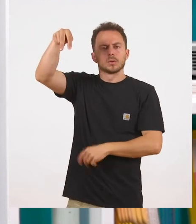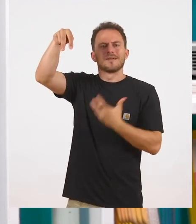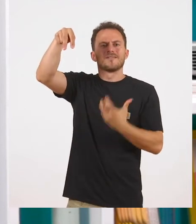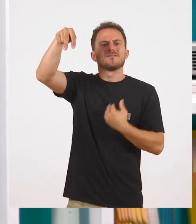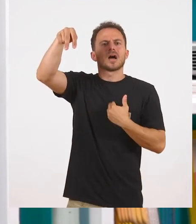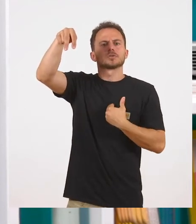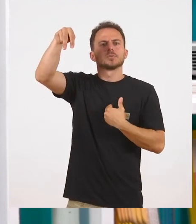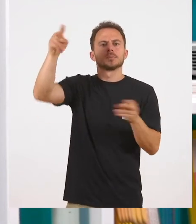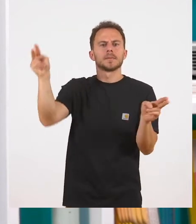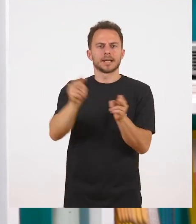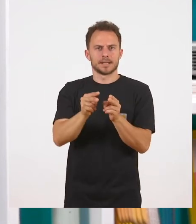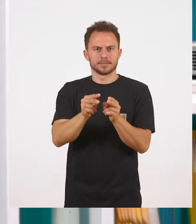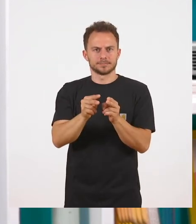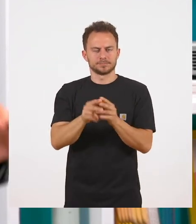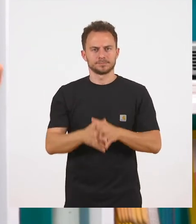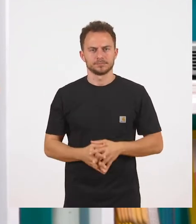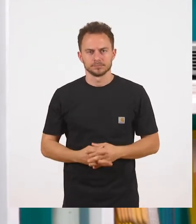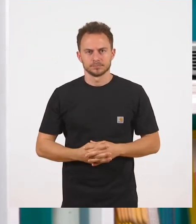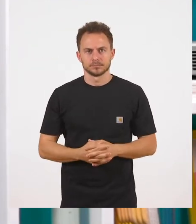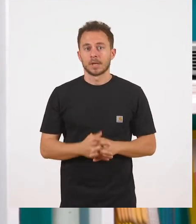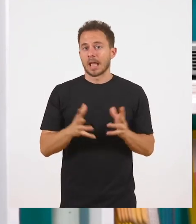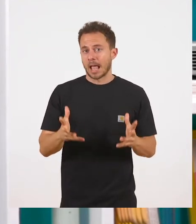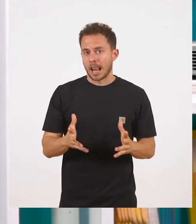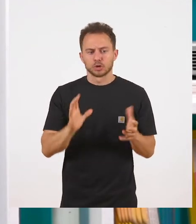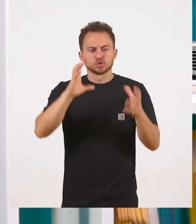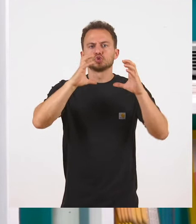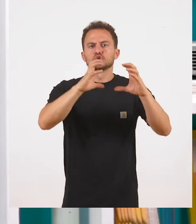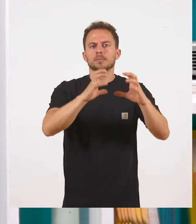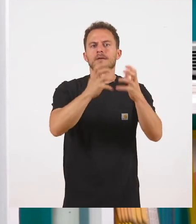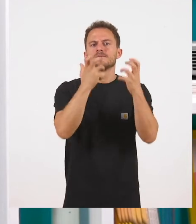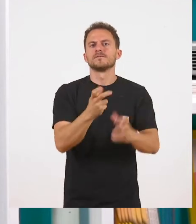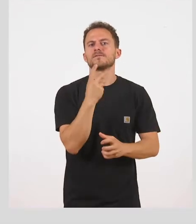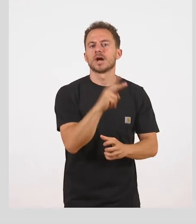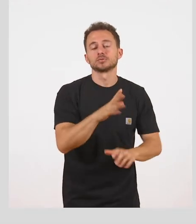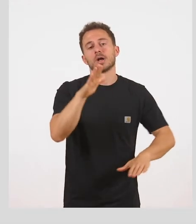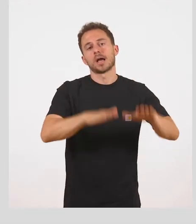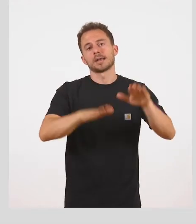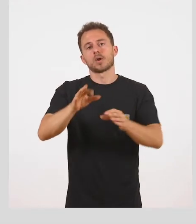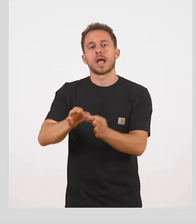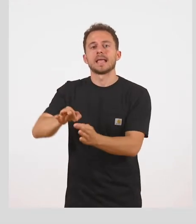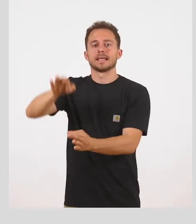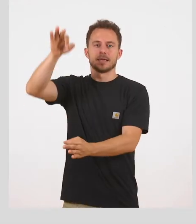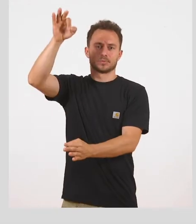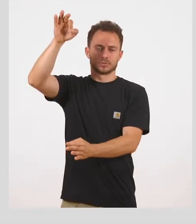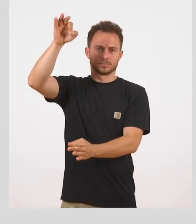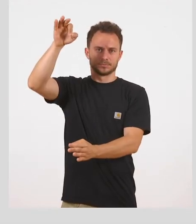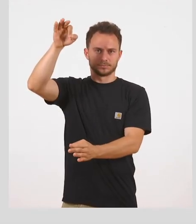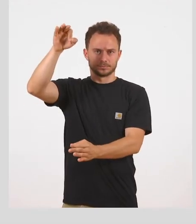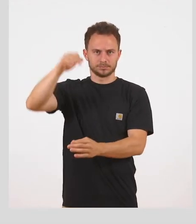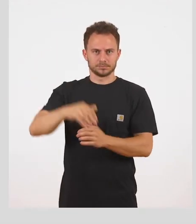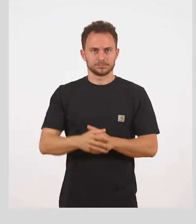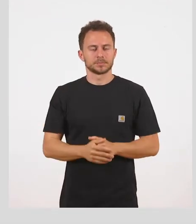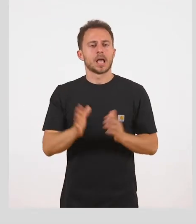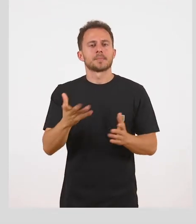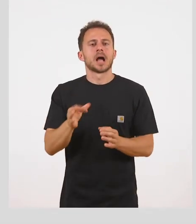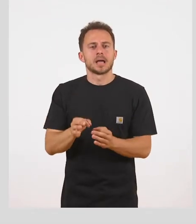μειωθεί. Άρα λοιπόν, το βάρος ενός σώματος εξαρτάται από το υψόμετρο μιας περιοχής. Όσο αυξάνεται το ύψος ενός σώματος